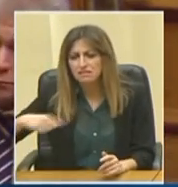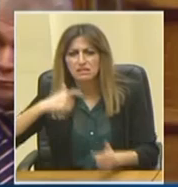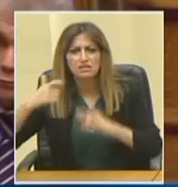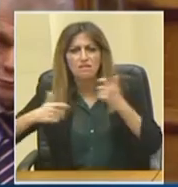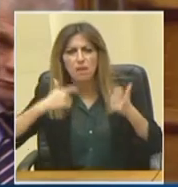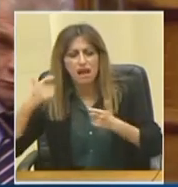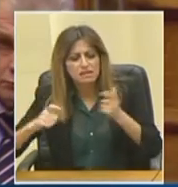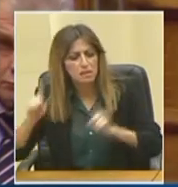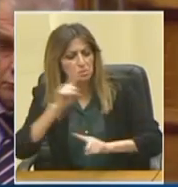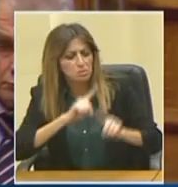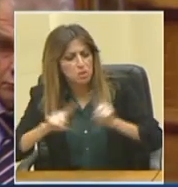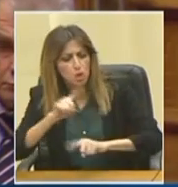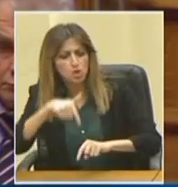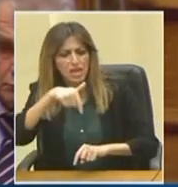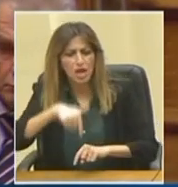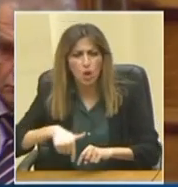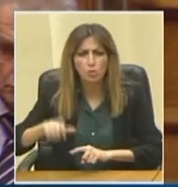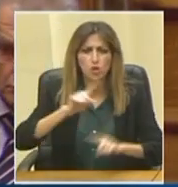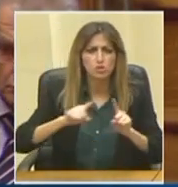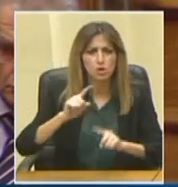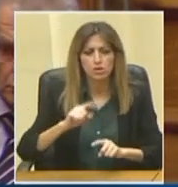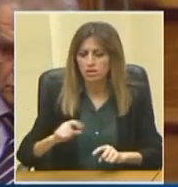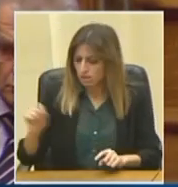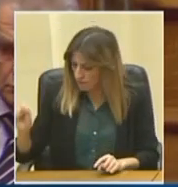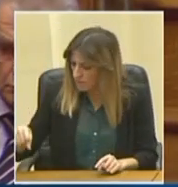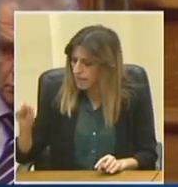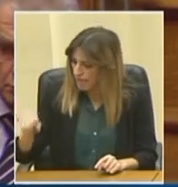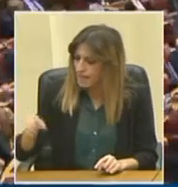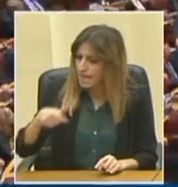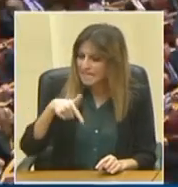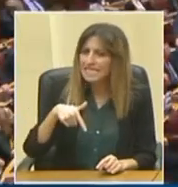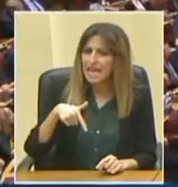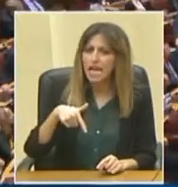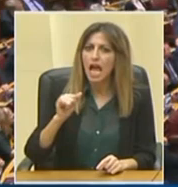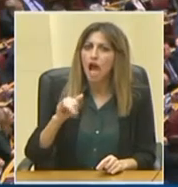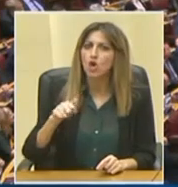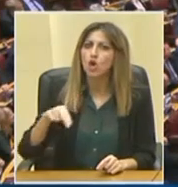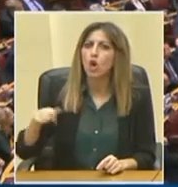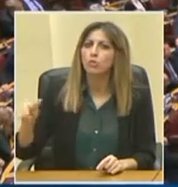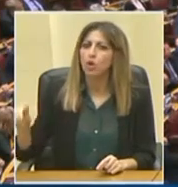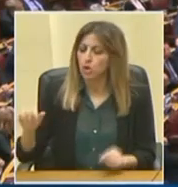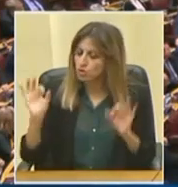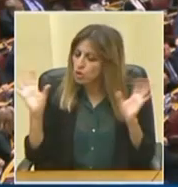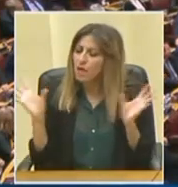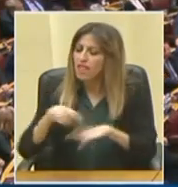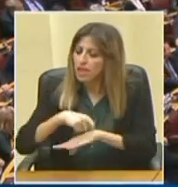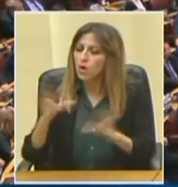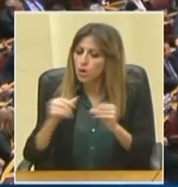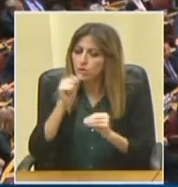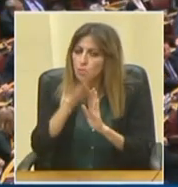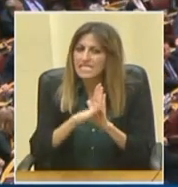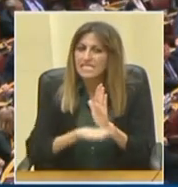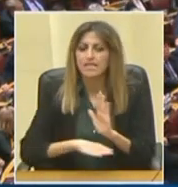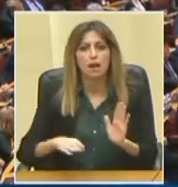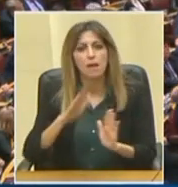είναι αυτός ο Γιαννακόπουλος, ναι κύριε, ναι. Ναι. Όχι, δεν είναι Γιαννακόπουλος. Δεν ακούτε. Ελάτε. Δεν